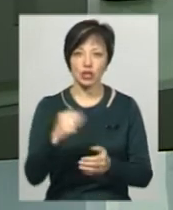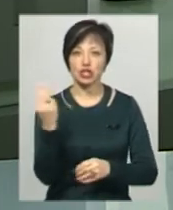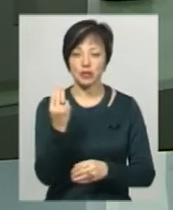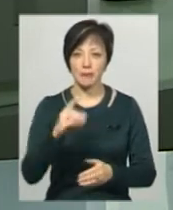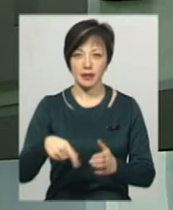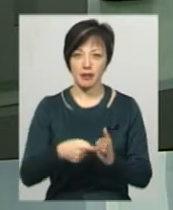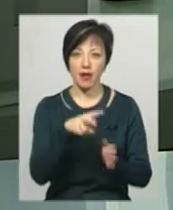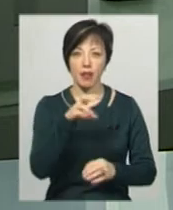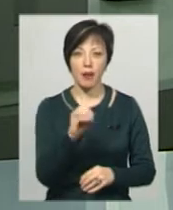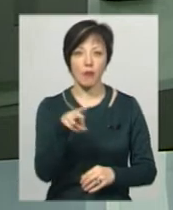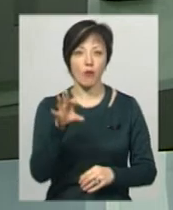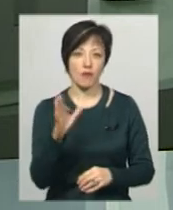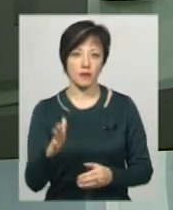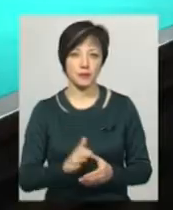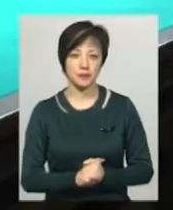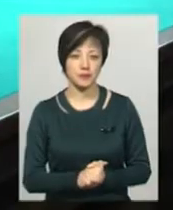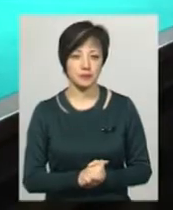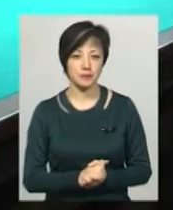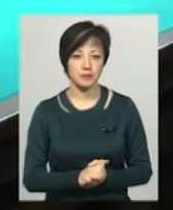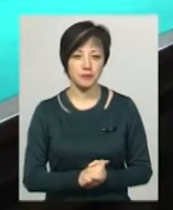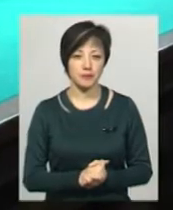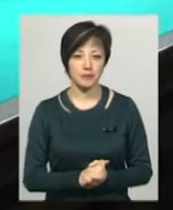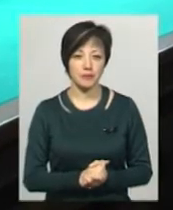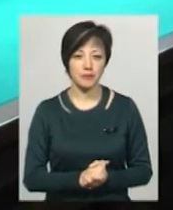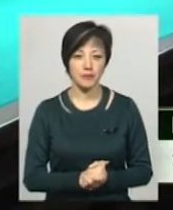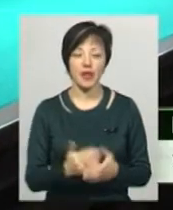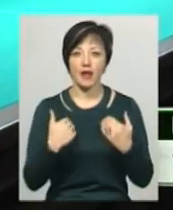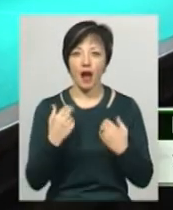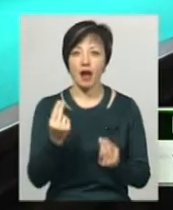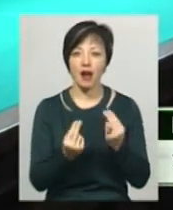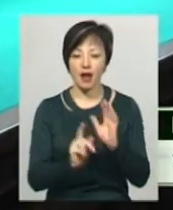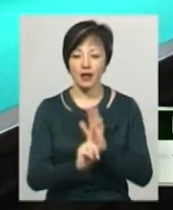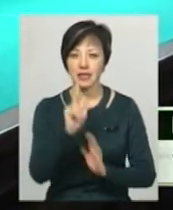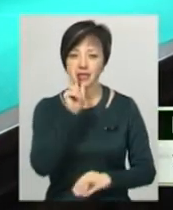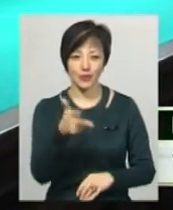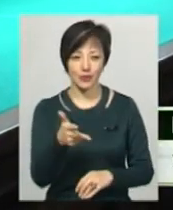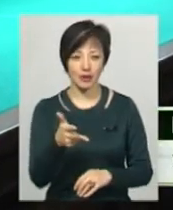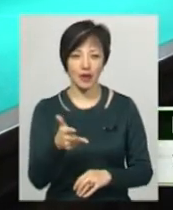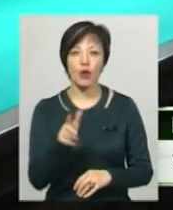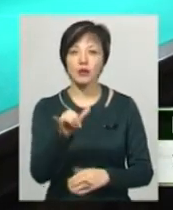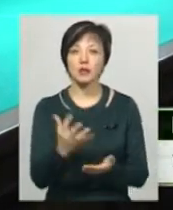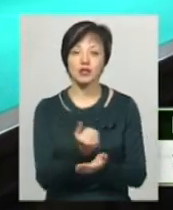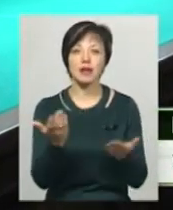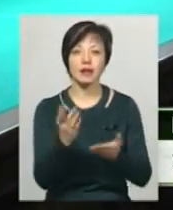Шепетівки Михайло Ларков. Я граю в більярд з 3 років. Які в тебе вже є досягнення?